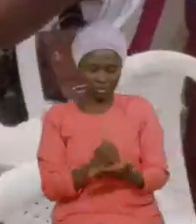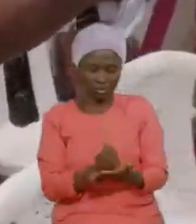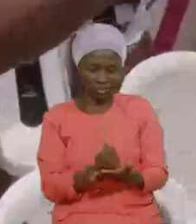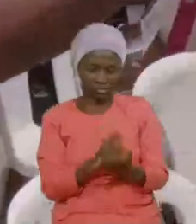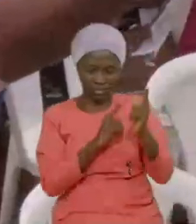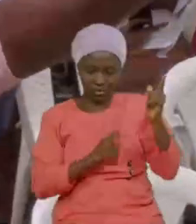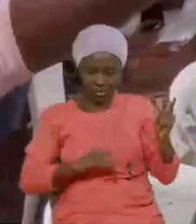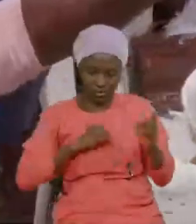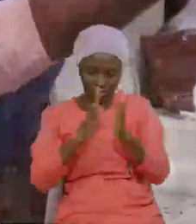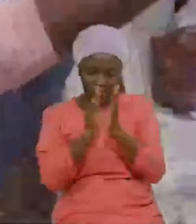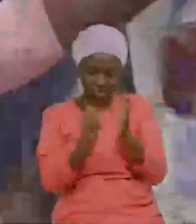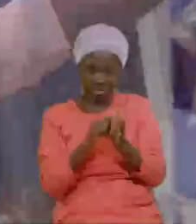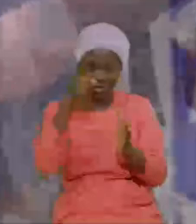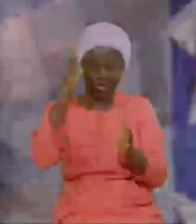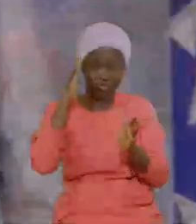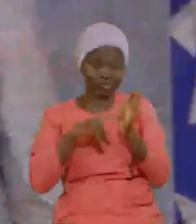est venue.